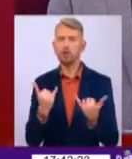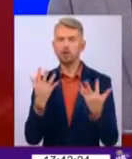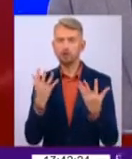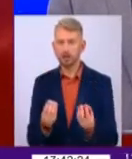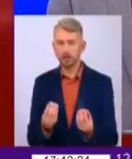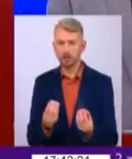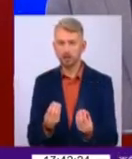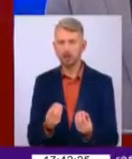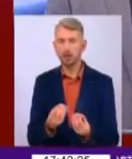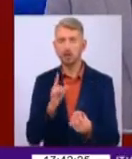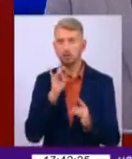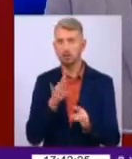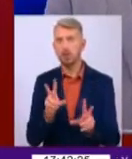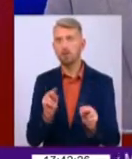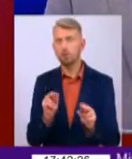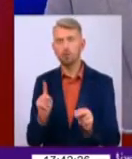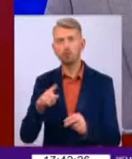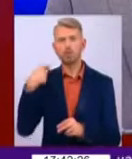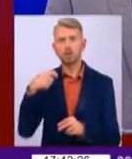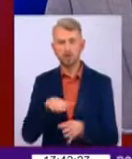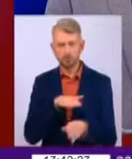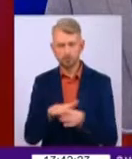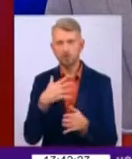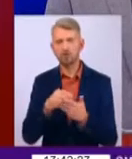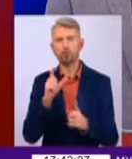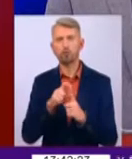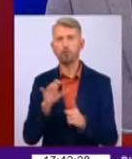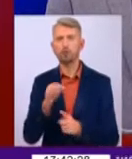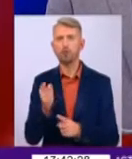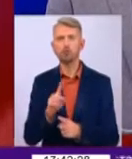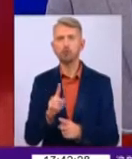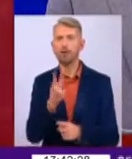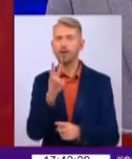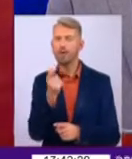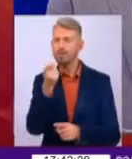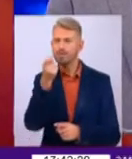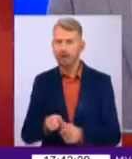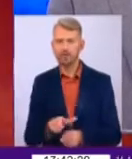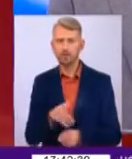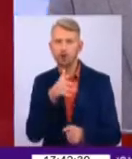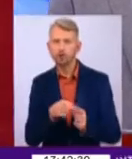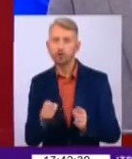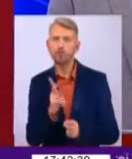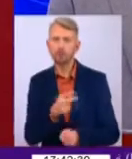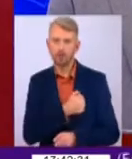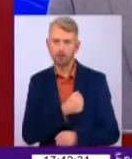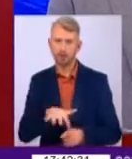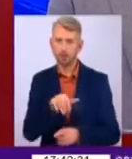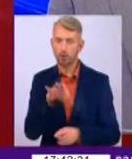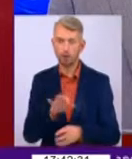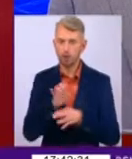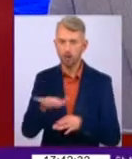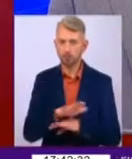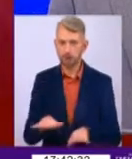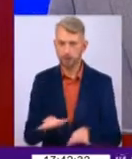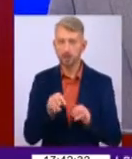день, слава Богу, что президент держит свое слово в плане того, что ни один срочник ни в зону АТО не отправил. Дело в том,